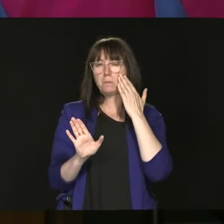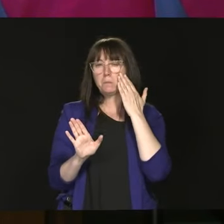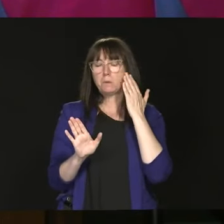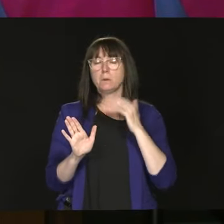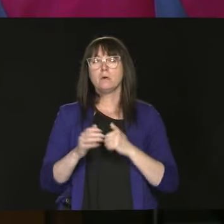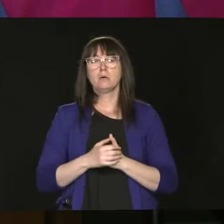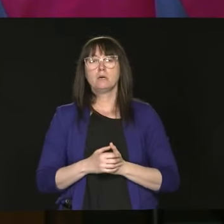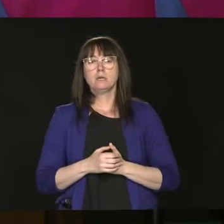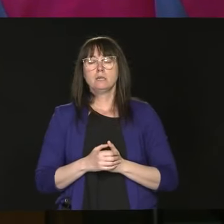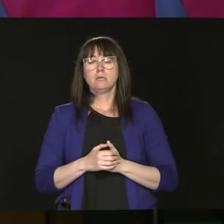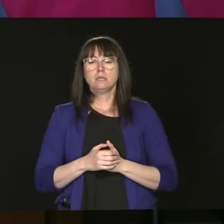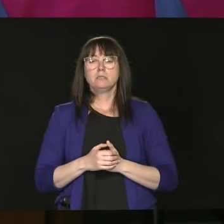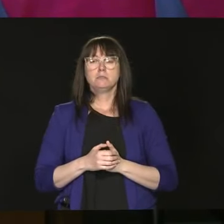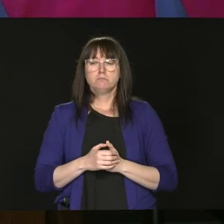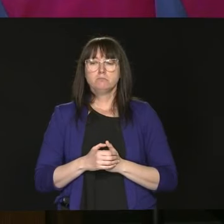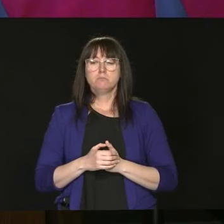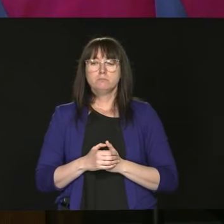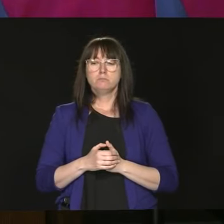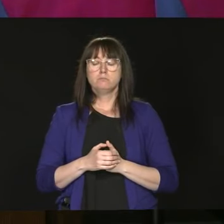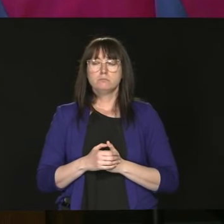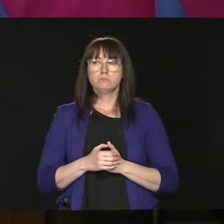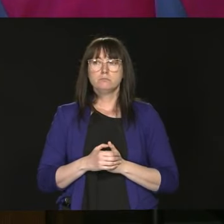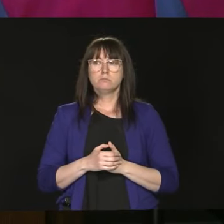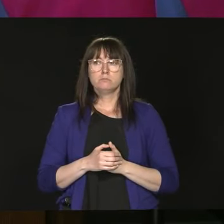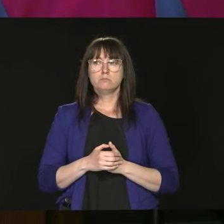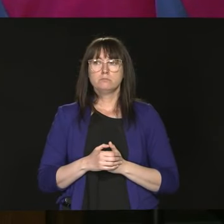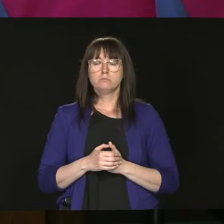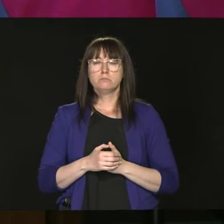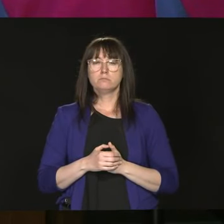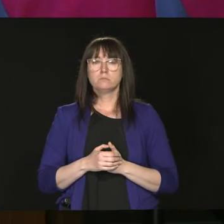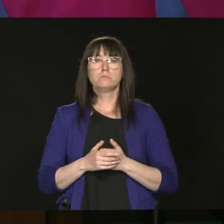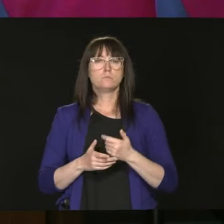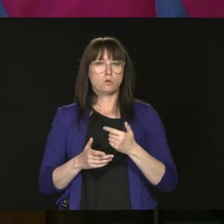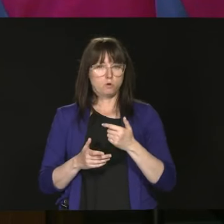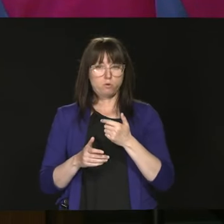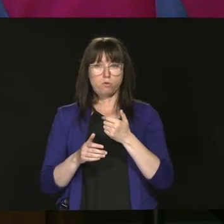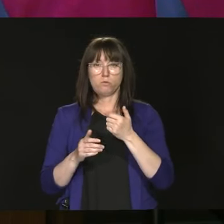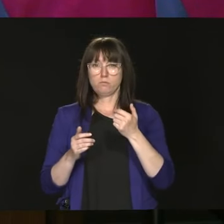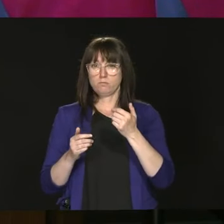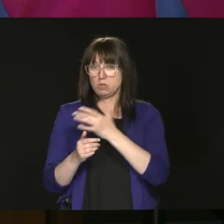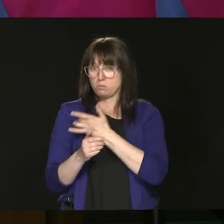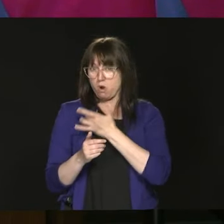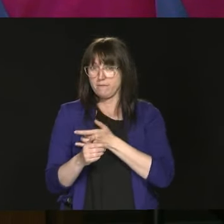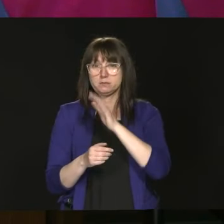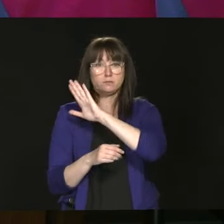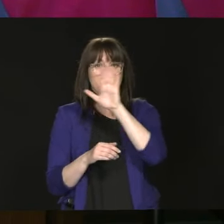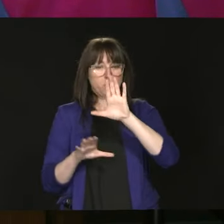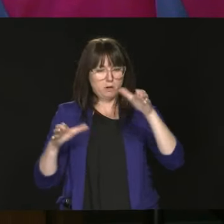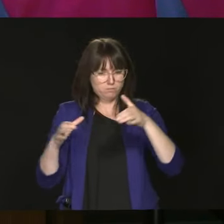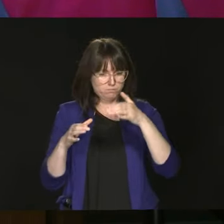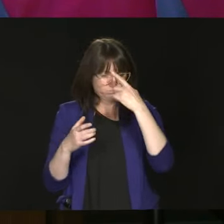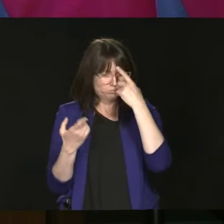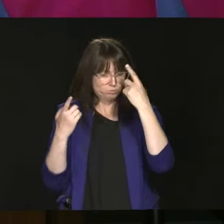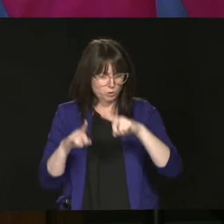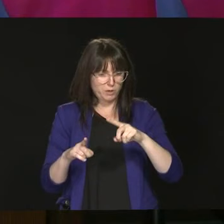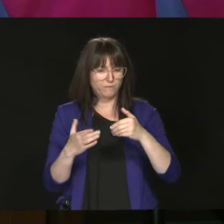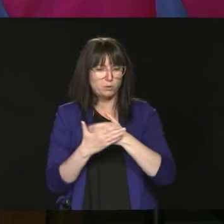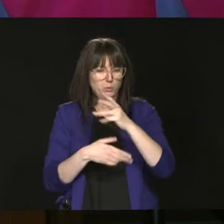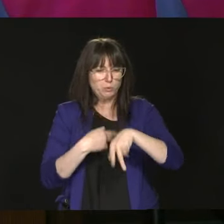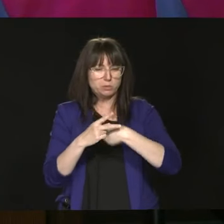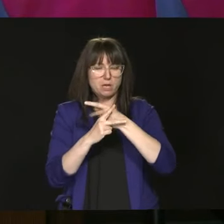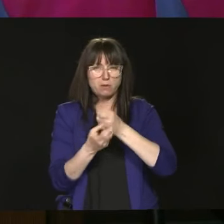avec les provinces et territoires pour un niveau de support. Ça veut dire qu'ils vont avoir une réduction en loyer